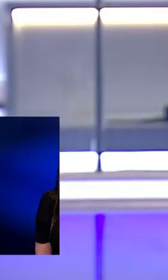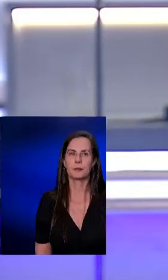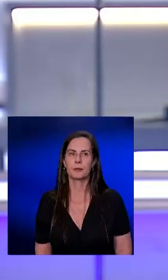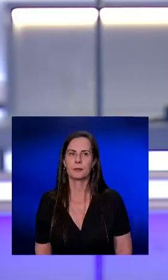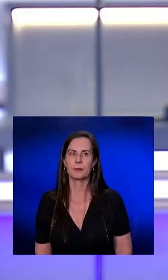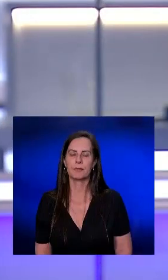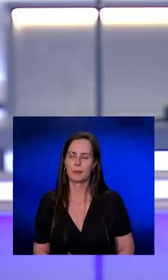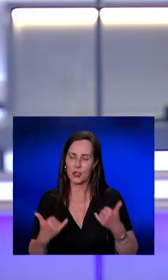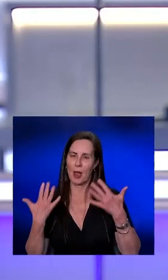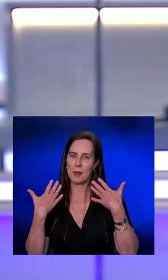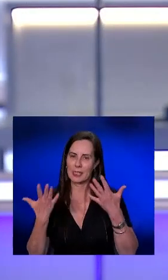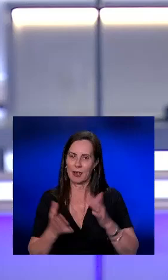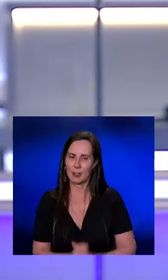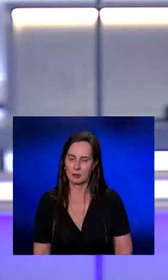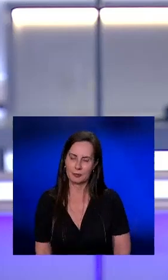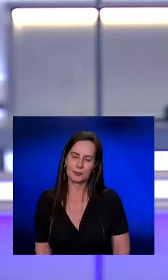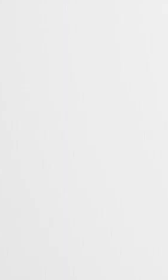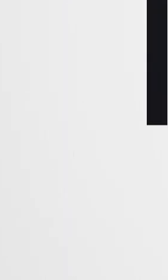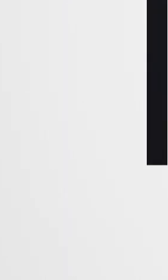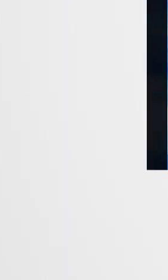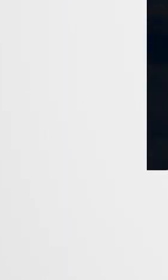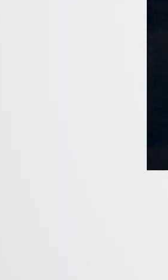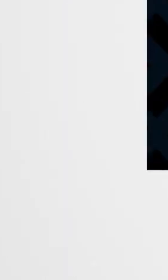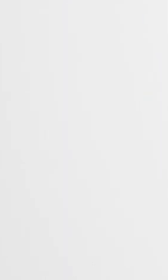הגענו לתחזית מזג האוויר עם שרון וקסלר.